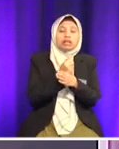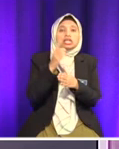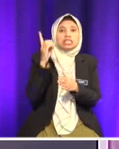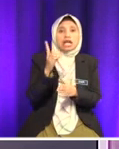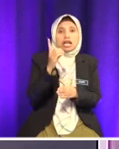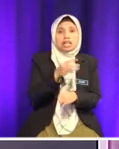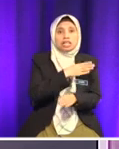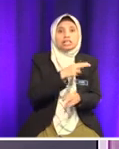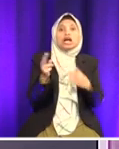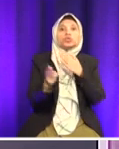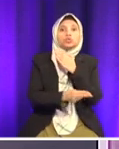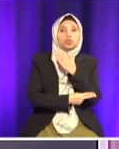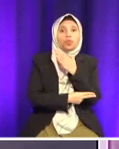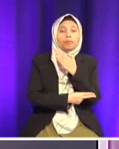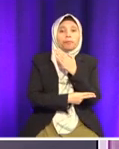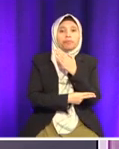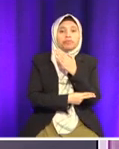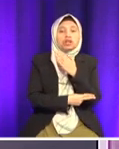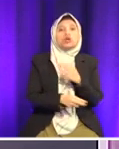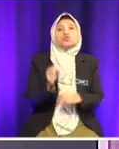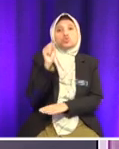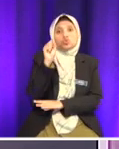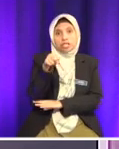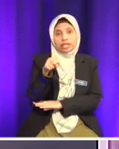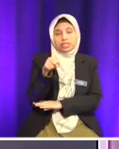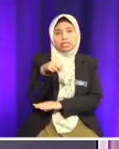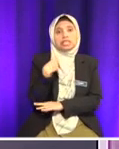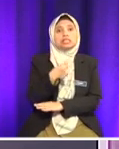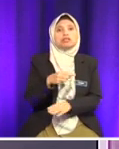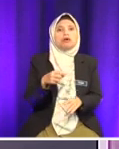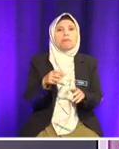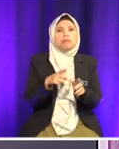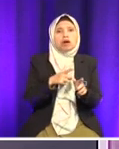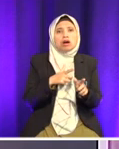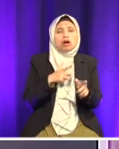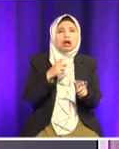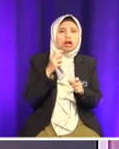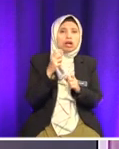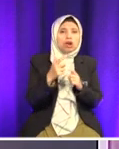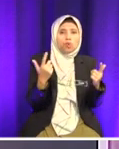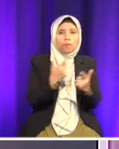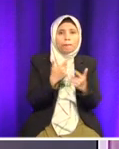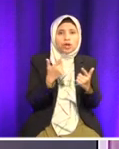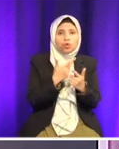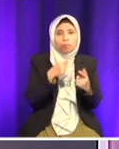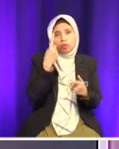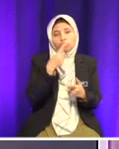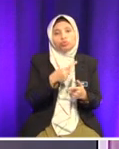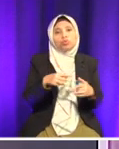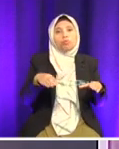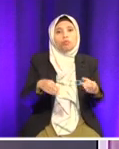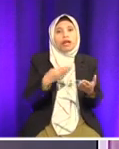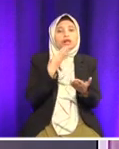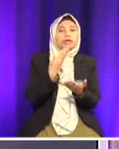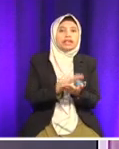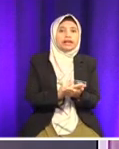hukum tadi hukum itu sunnah maka kita berlomba-lumba lah untuk melaksanakan kebaikan Apa